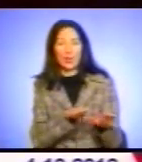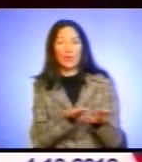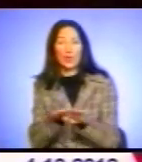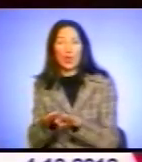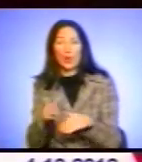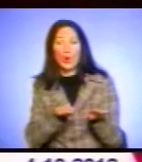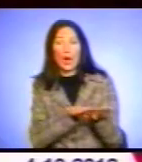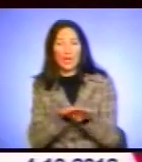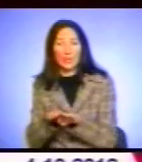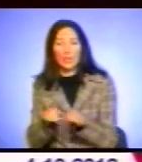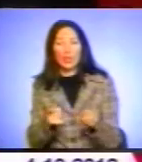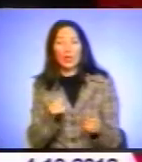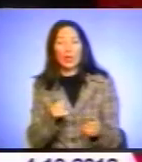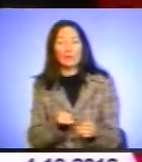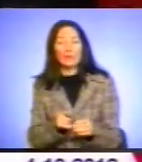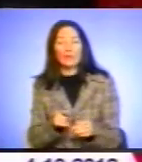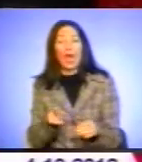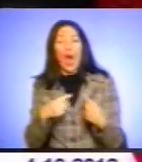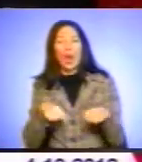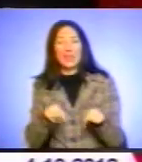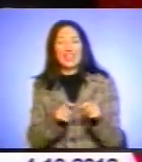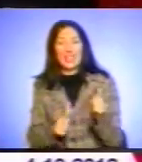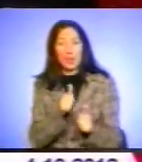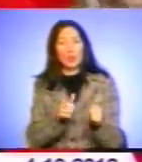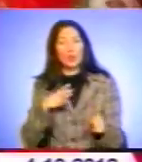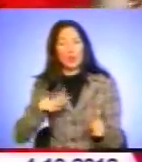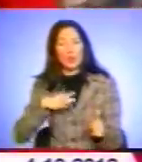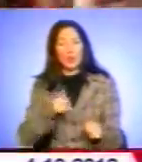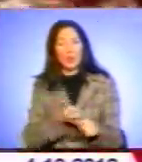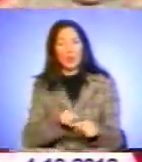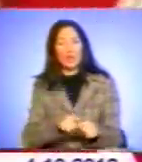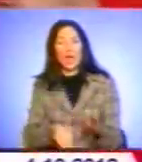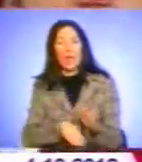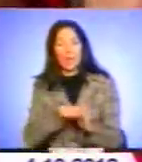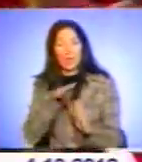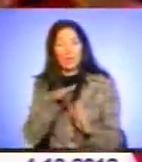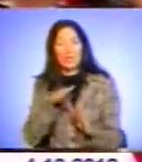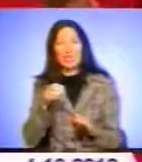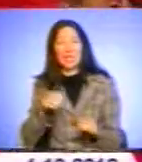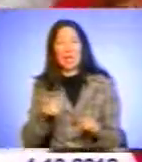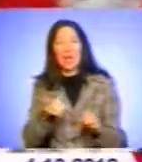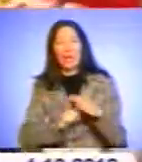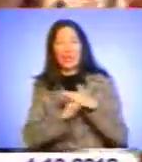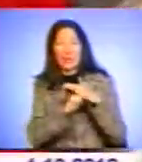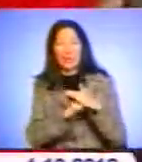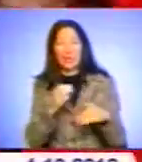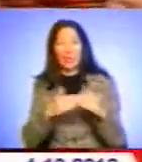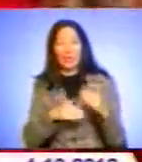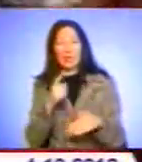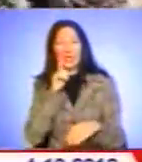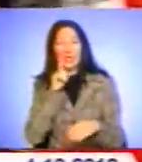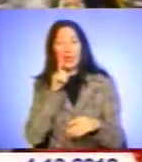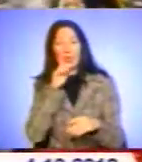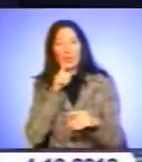колеги Міністерства охорони здоров'я. Організатори конкурсу сподіваються, що це підвищить престиж професії медичних сестер.